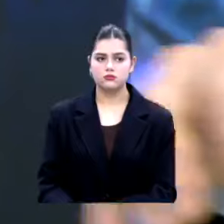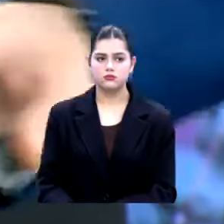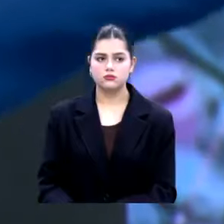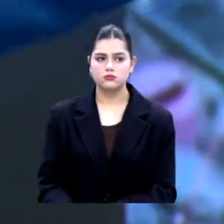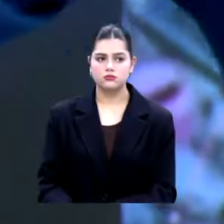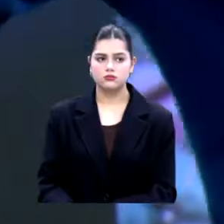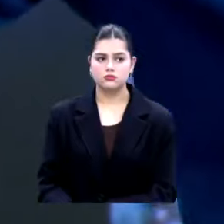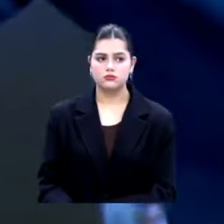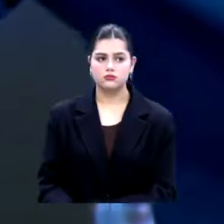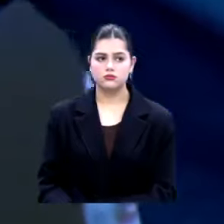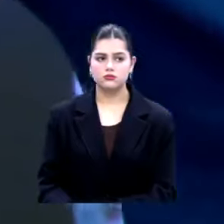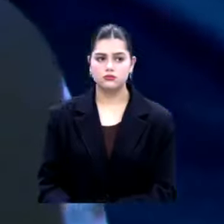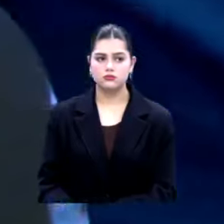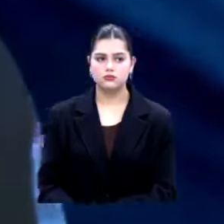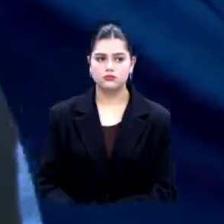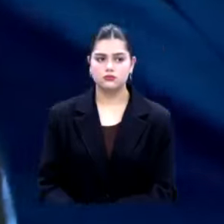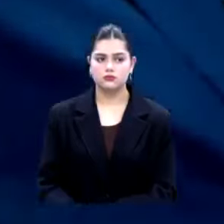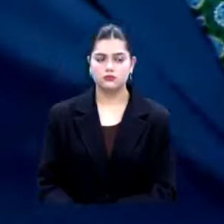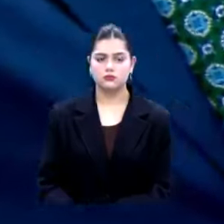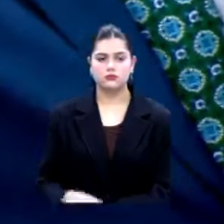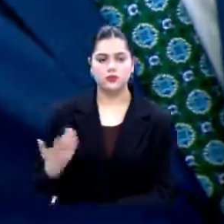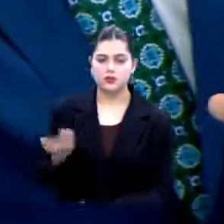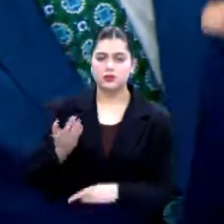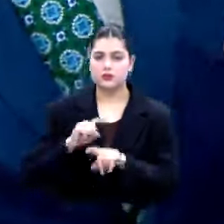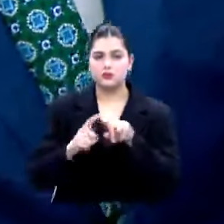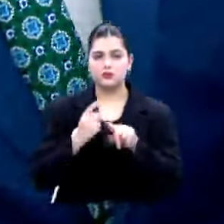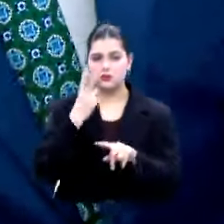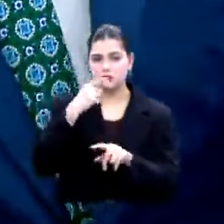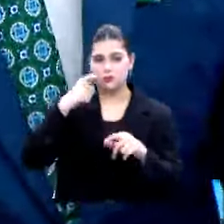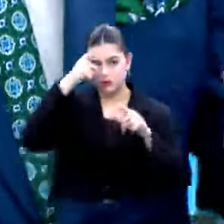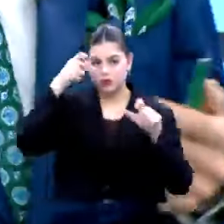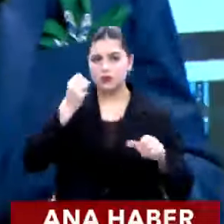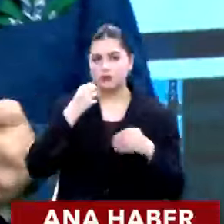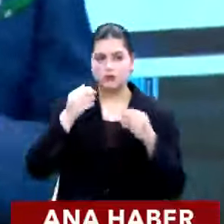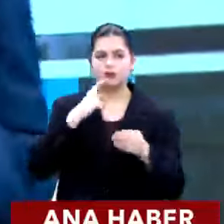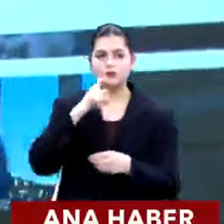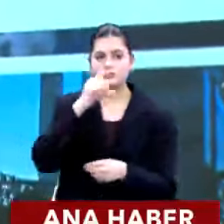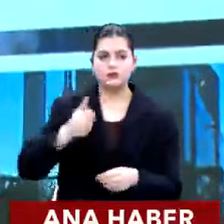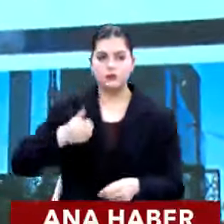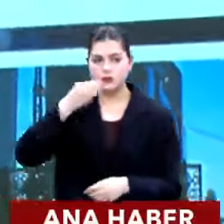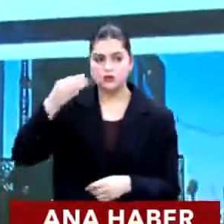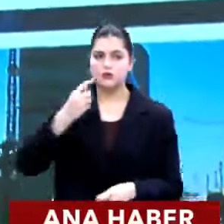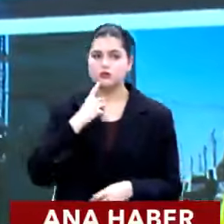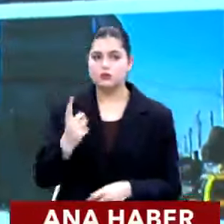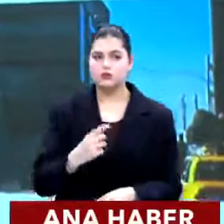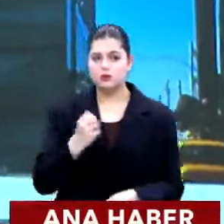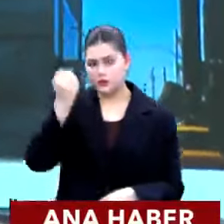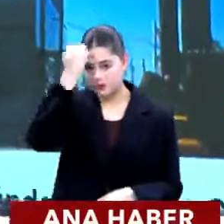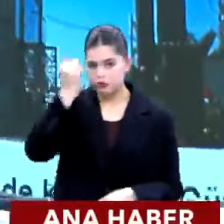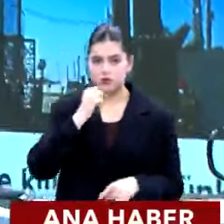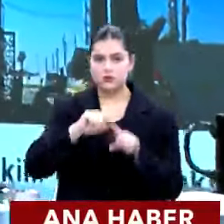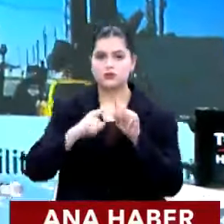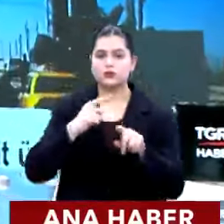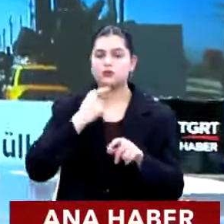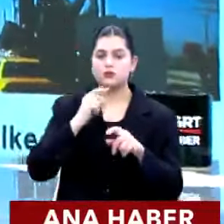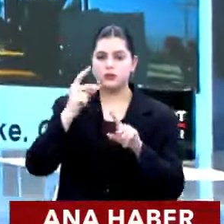Evet cimi resmini yaptı Kısaca Gazze diplomasisine bakacağız Türkiye'nin Az önce haberini verdik Cumhurbaşkanı Recep Tayyip Erdoğan e Hamas'ın siyasi